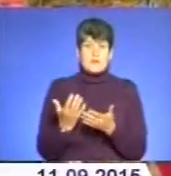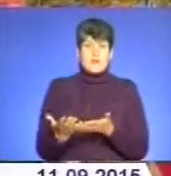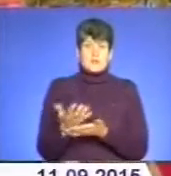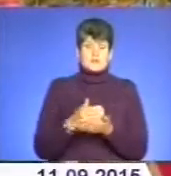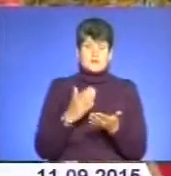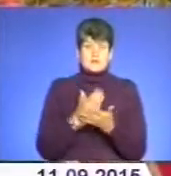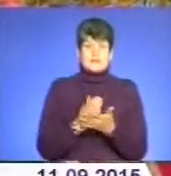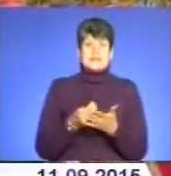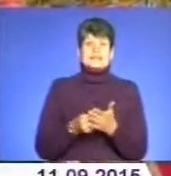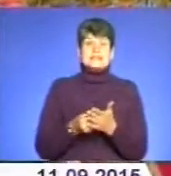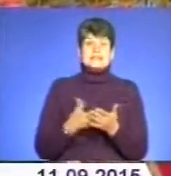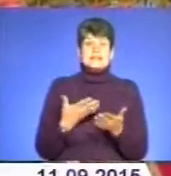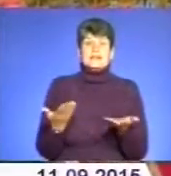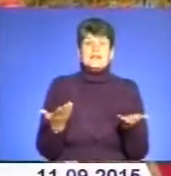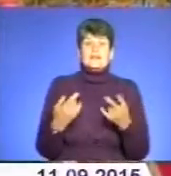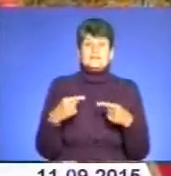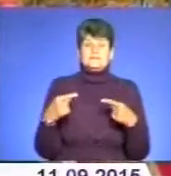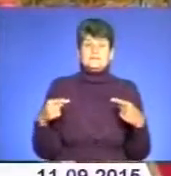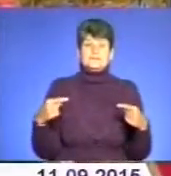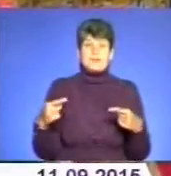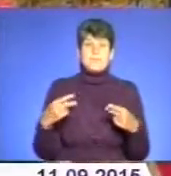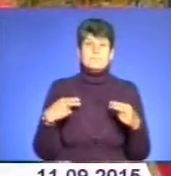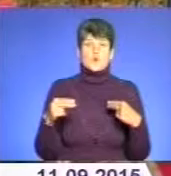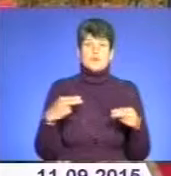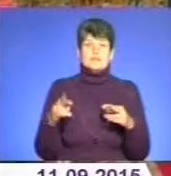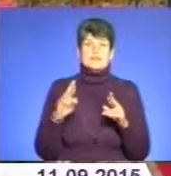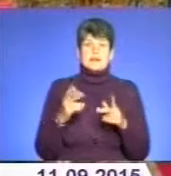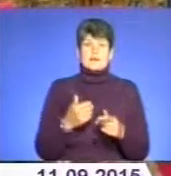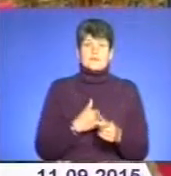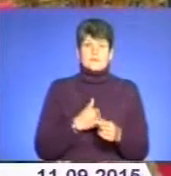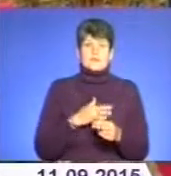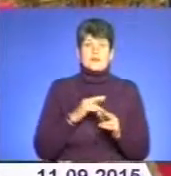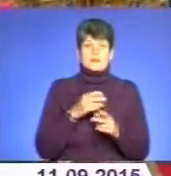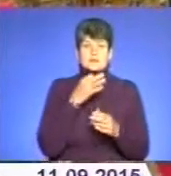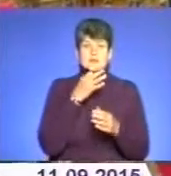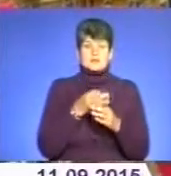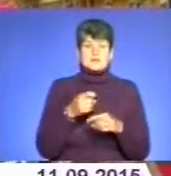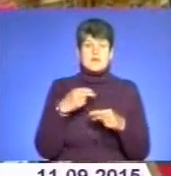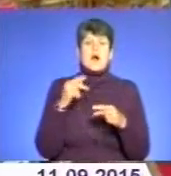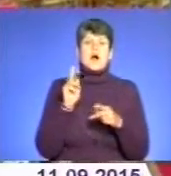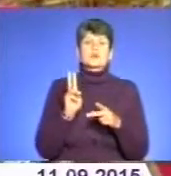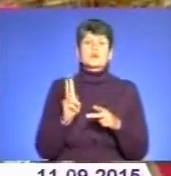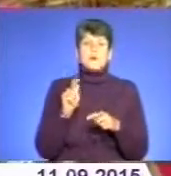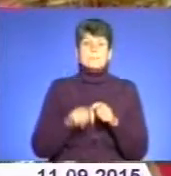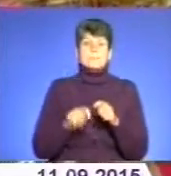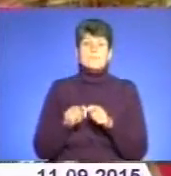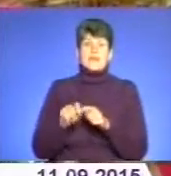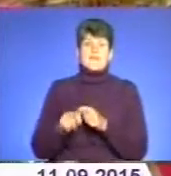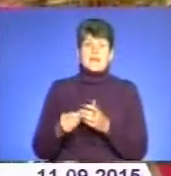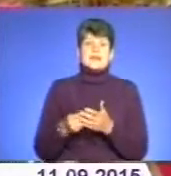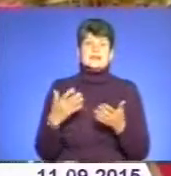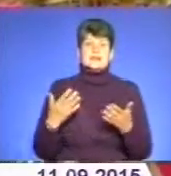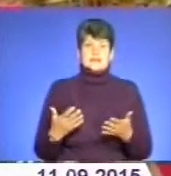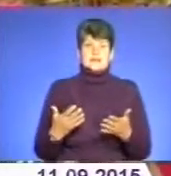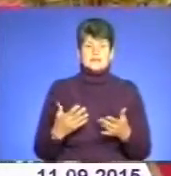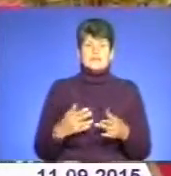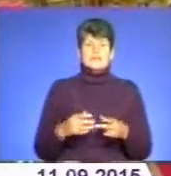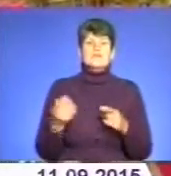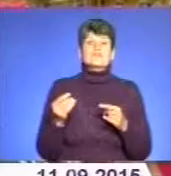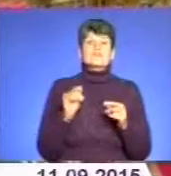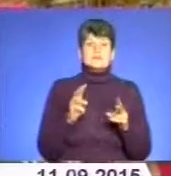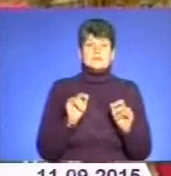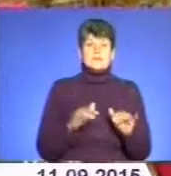кого які. Який продавець як хоче, так скаже, а хто провірає. Хто провірає ціни? Чим справа? От